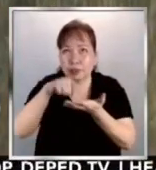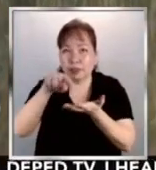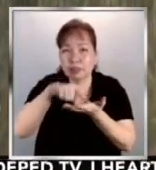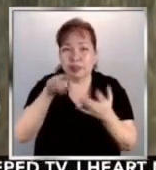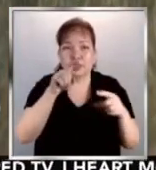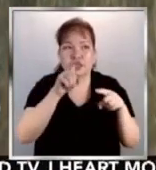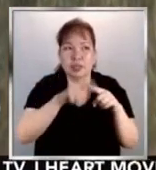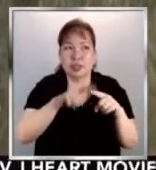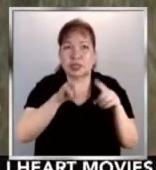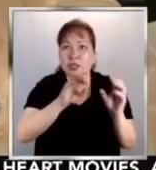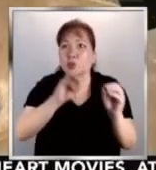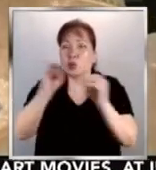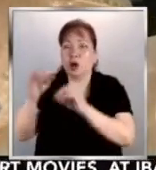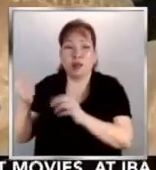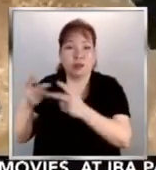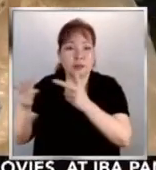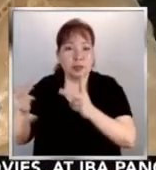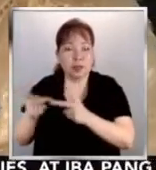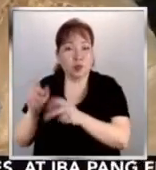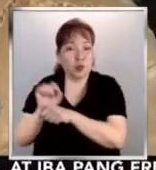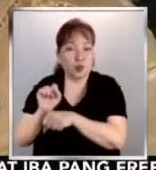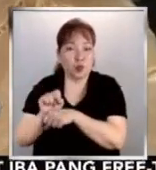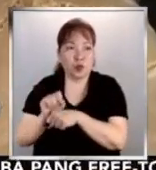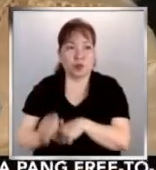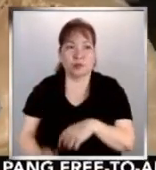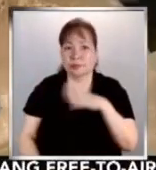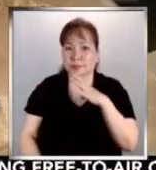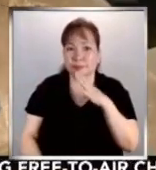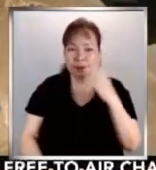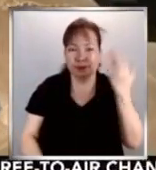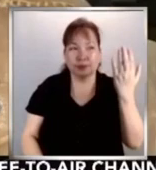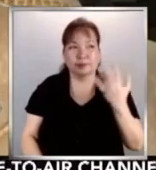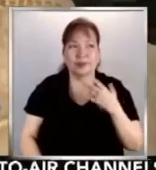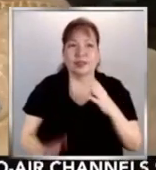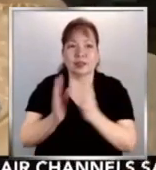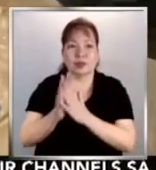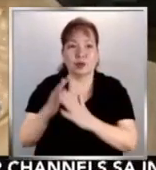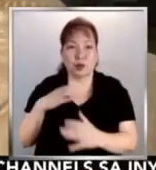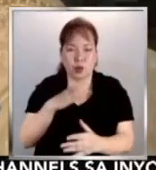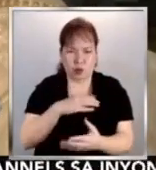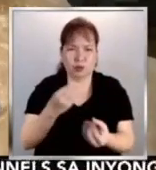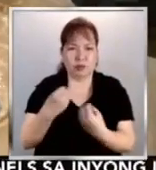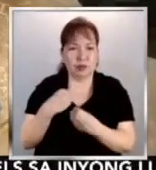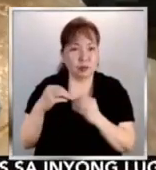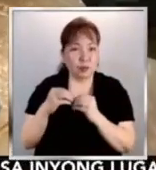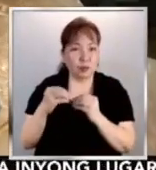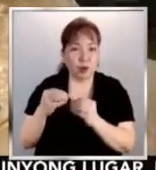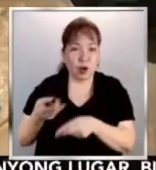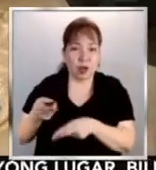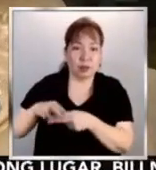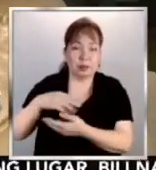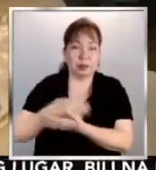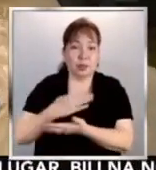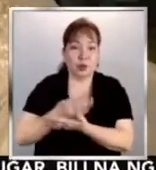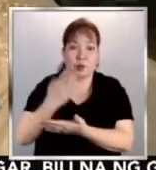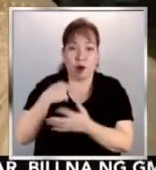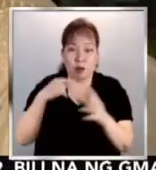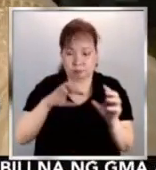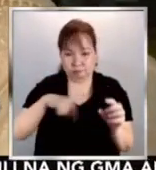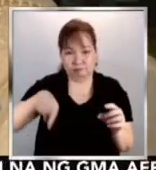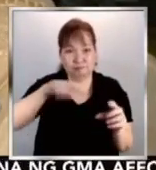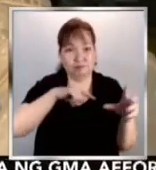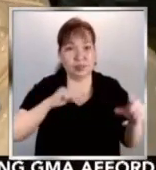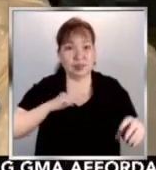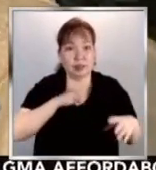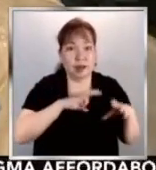opisina ng mga empleyado nito. We will ask Congress for additional budget because we are moving out. So we needed